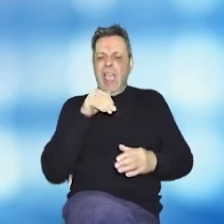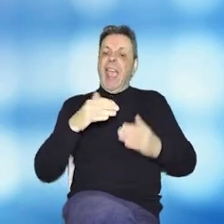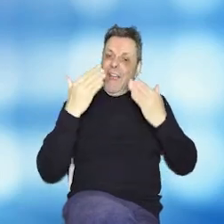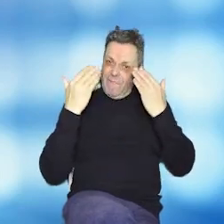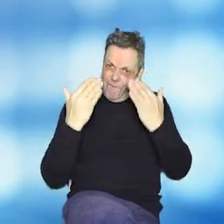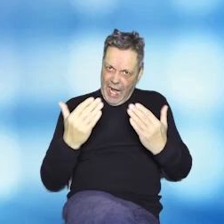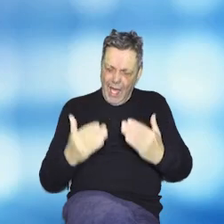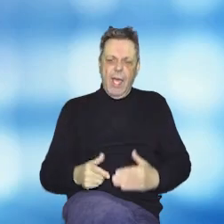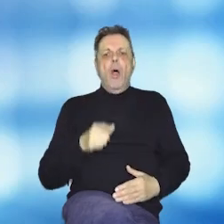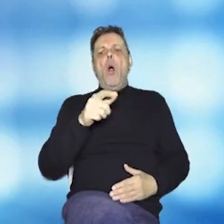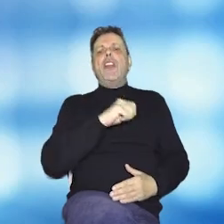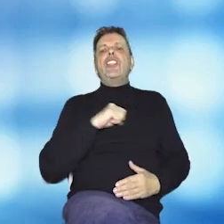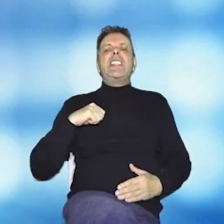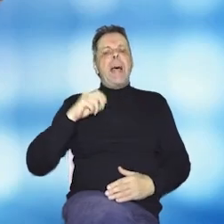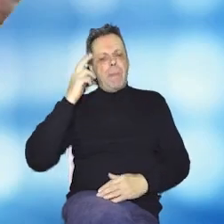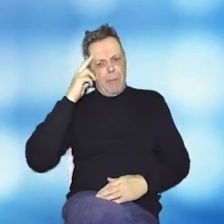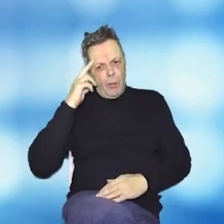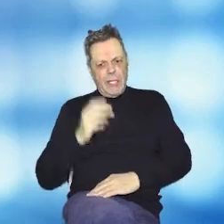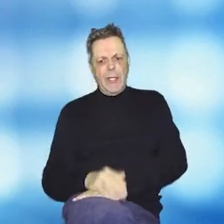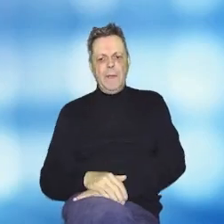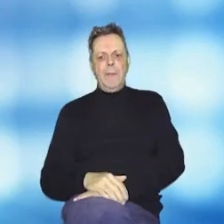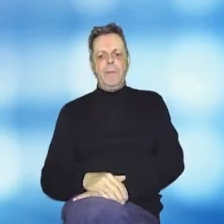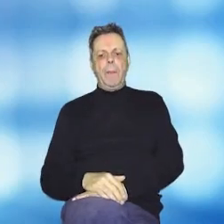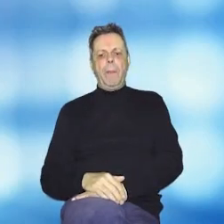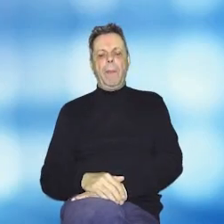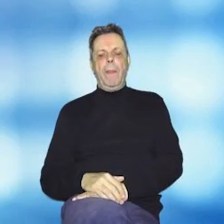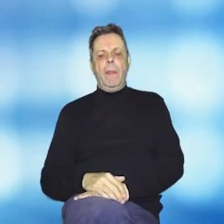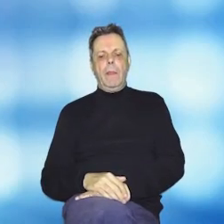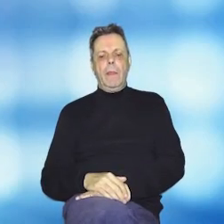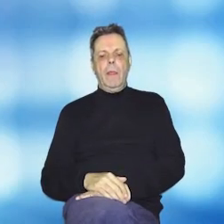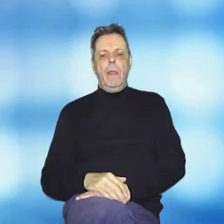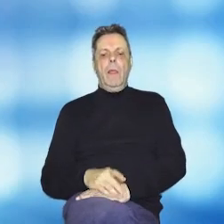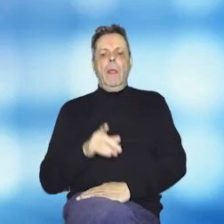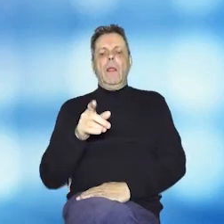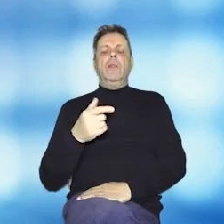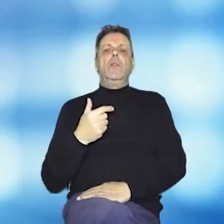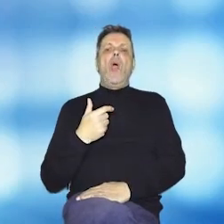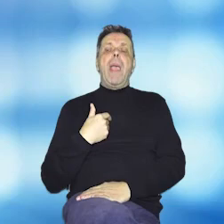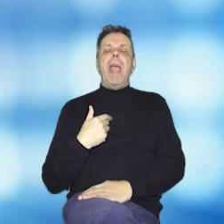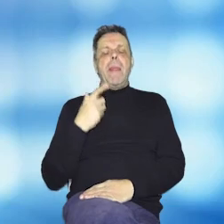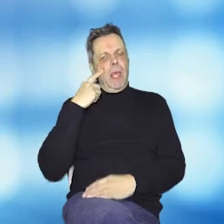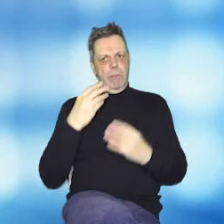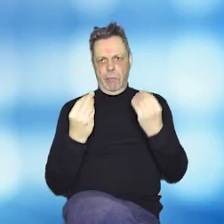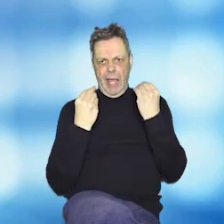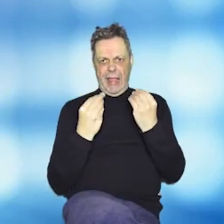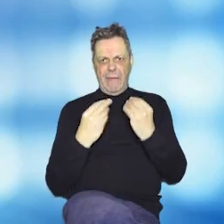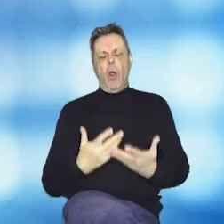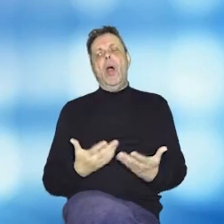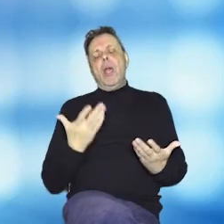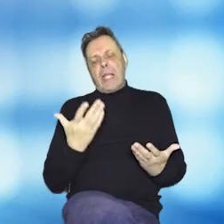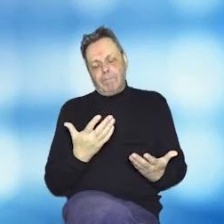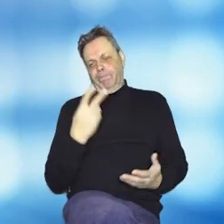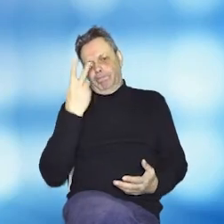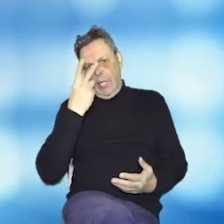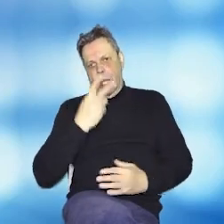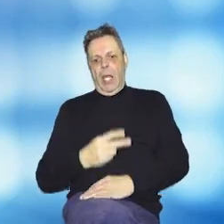im na tome, oni će se prepoznat, da sad ne reklamiram ni tako dalje, i to mi je zadivljujuće da